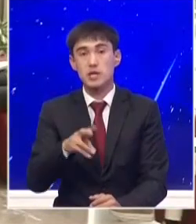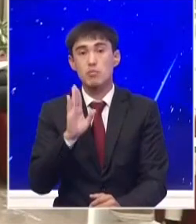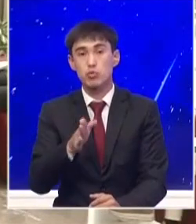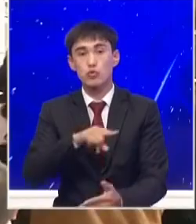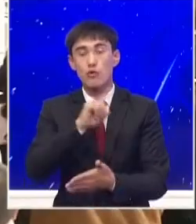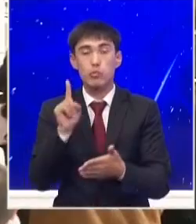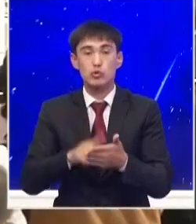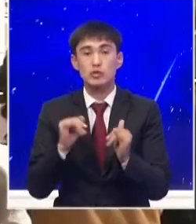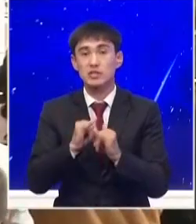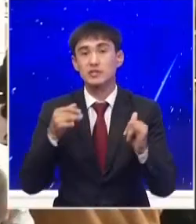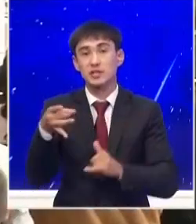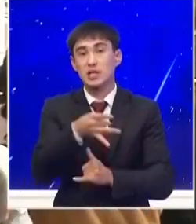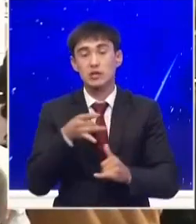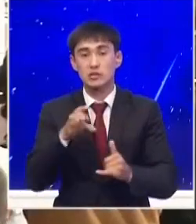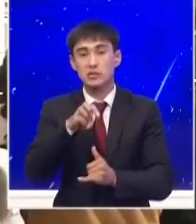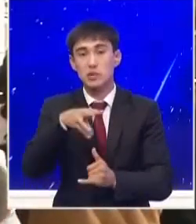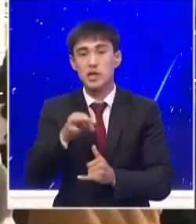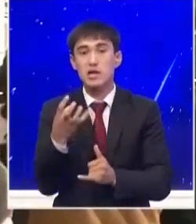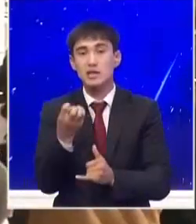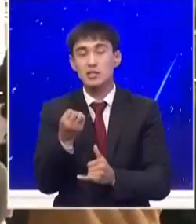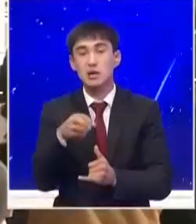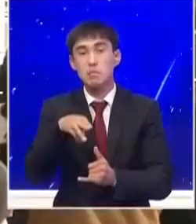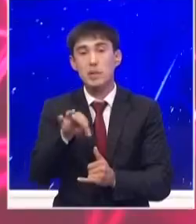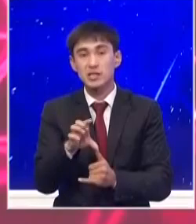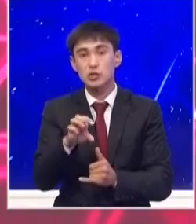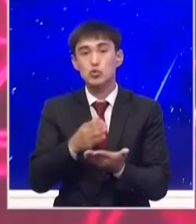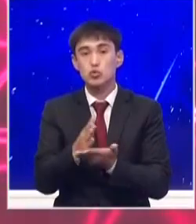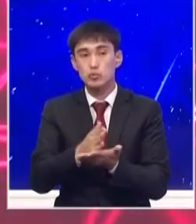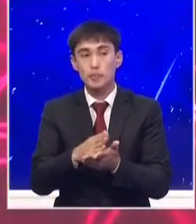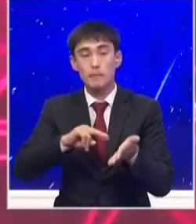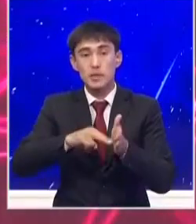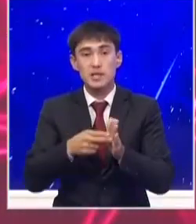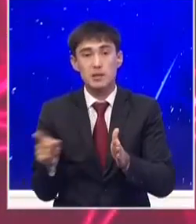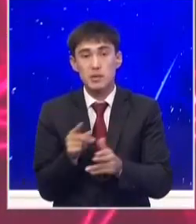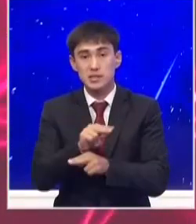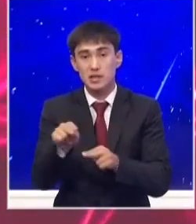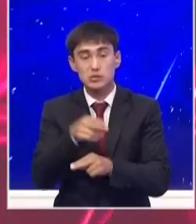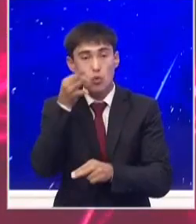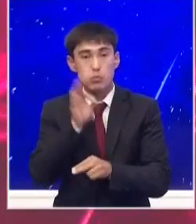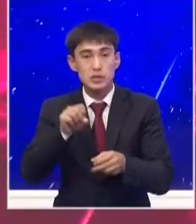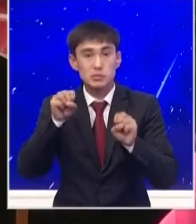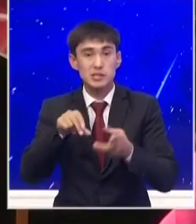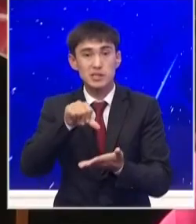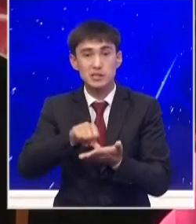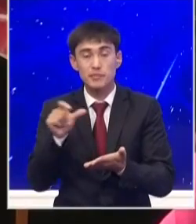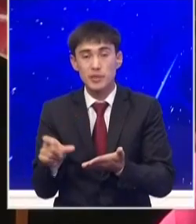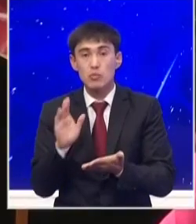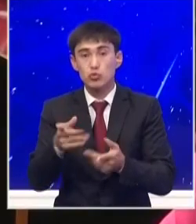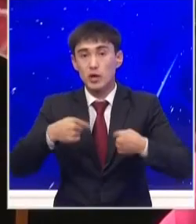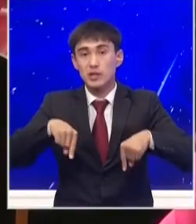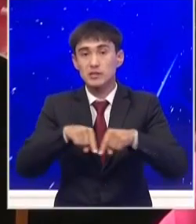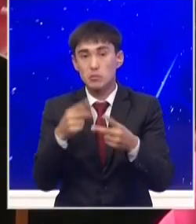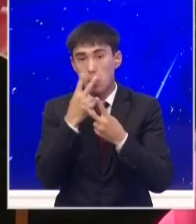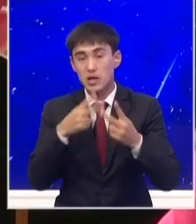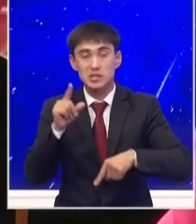подняты вопросы развития региональных СМИ, а также пресс-служб. Также запланированы мастер-классы с участием опытных специалистов отрасли. Будет организован